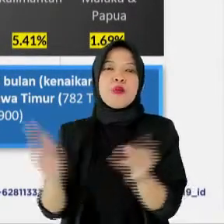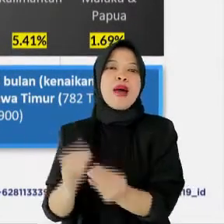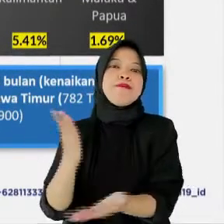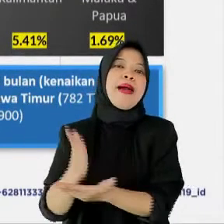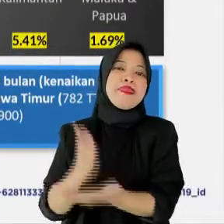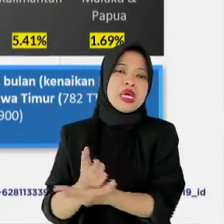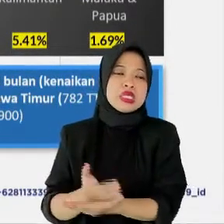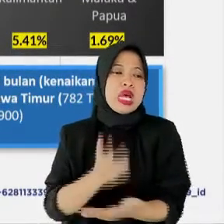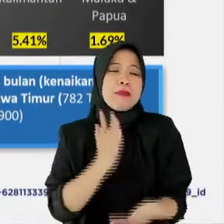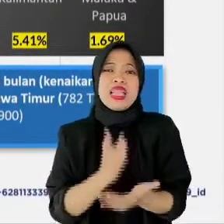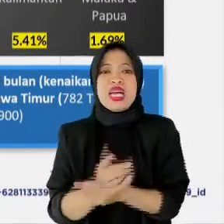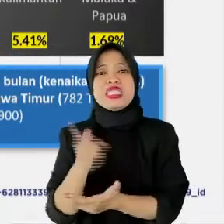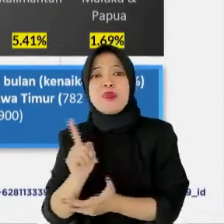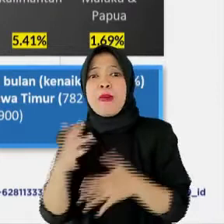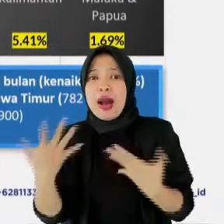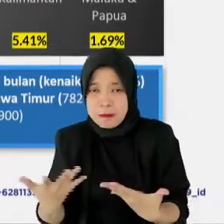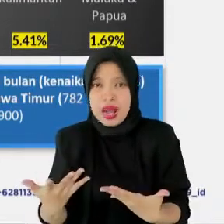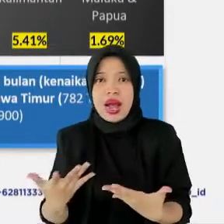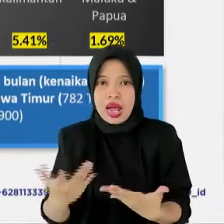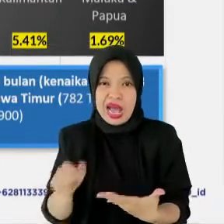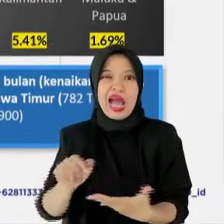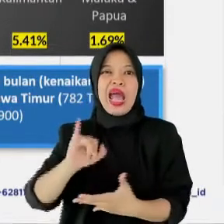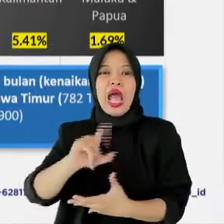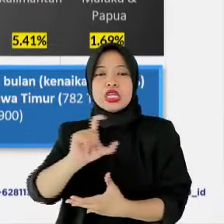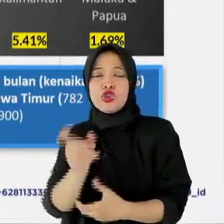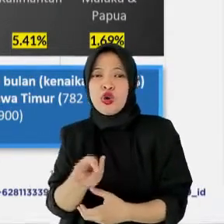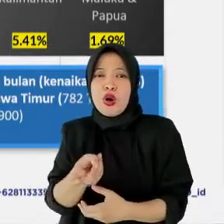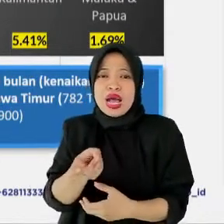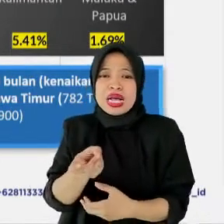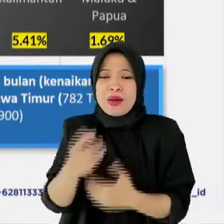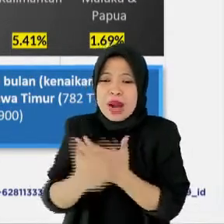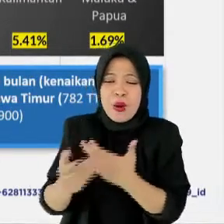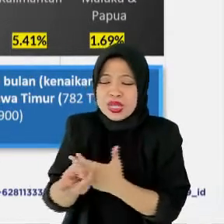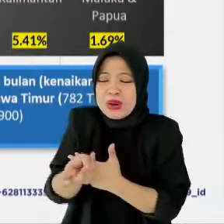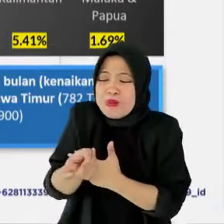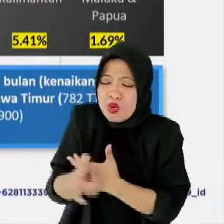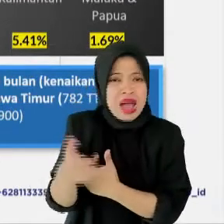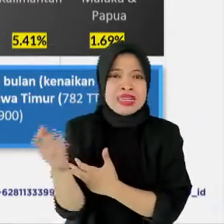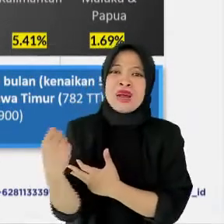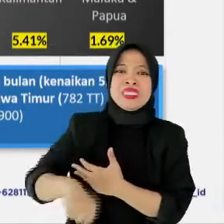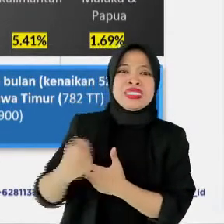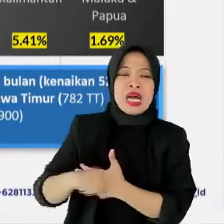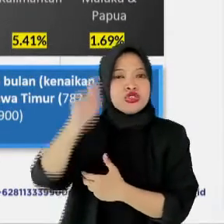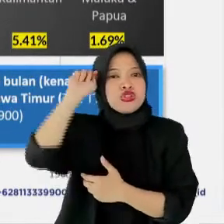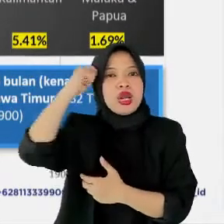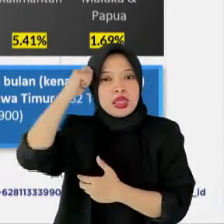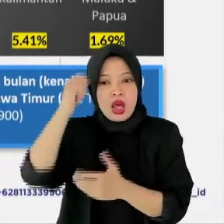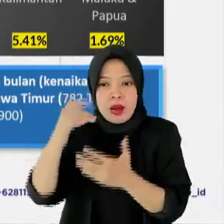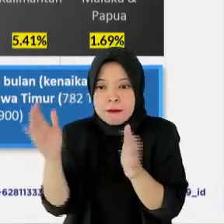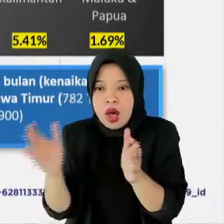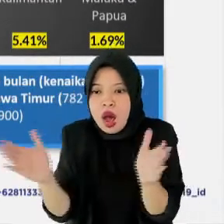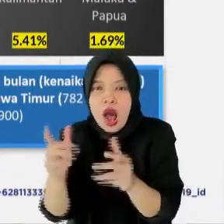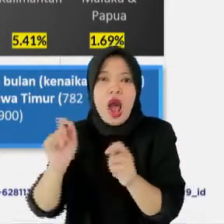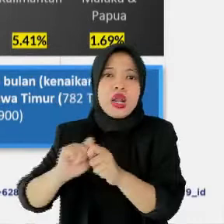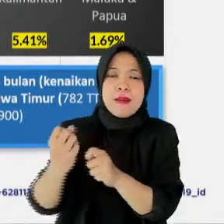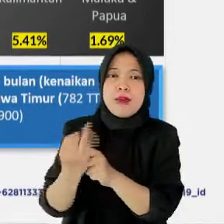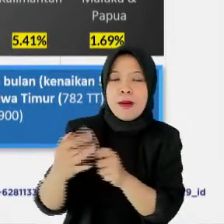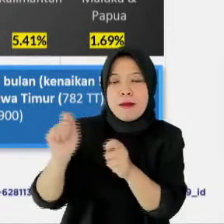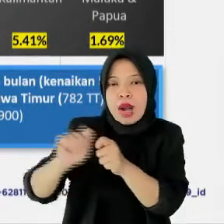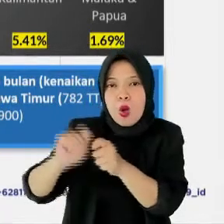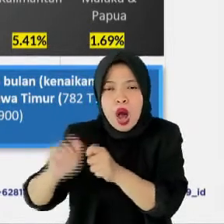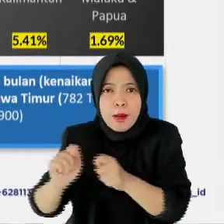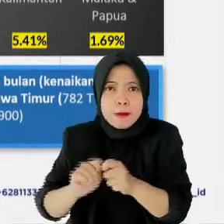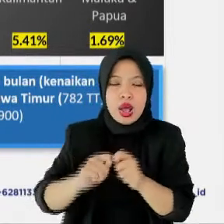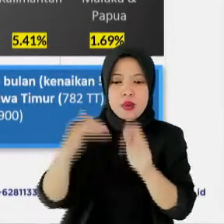terbatas. Kenapa terbatas? Karena untuk setup ICU tidak semudah setup ruang isolasi. Ada